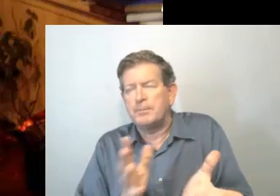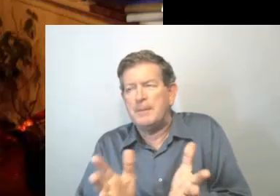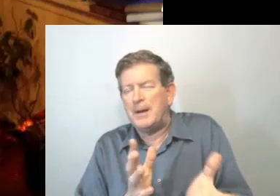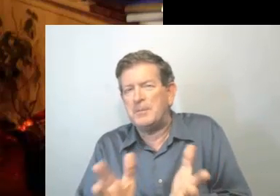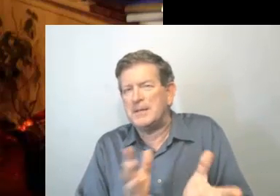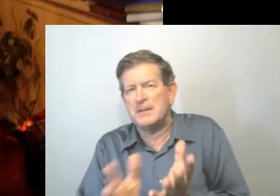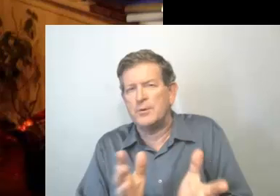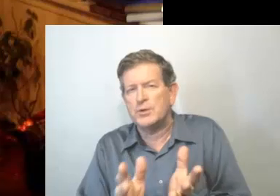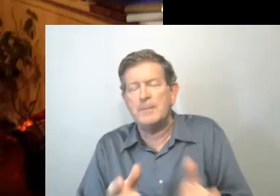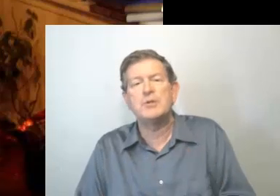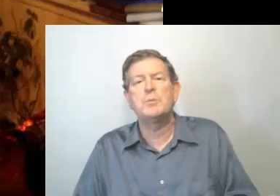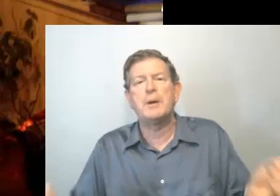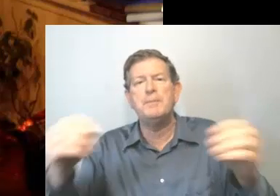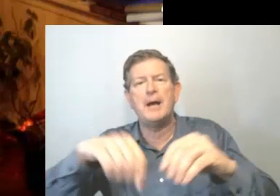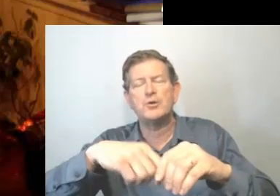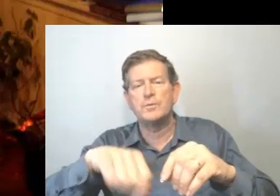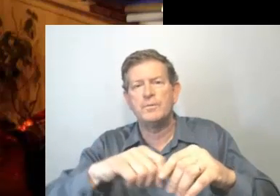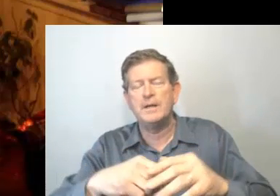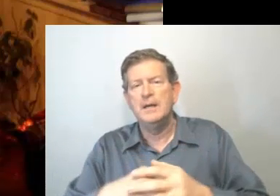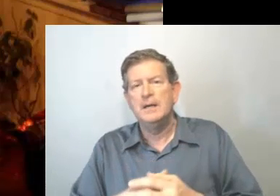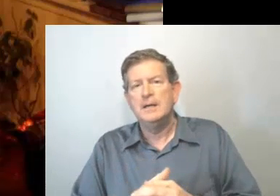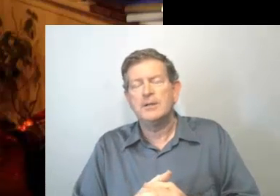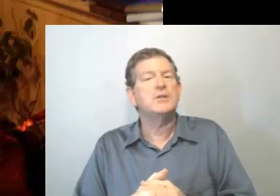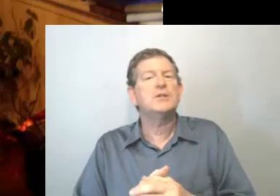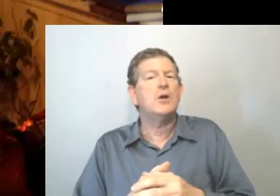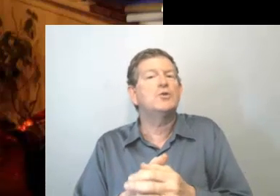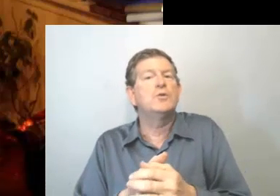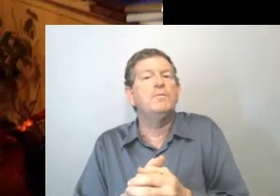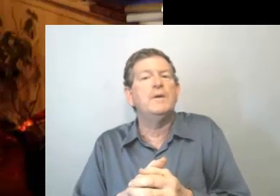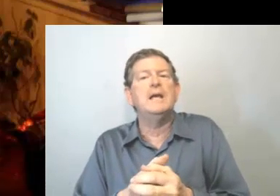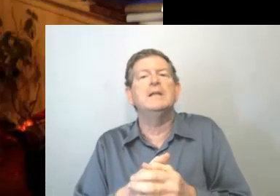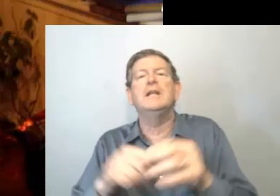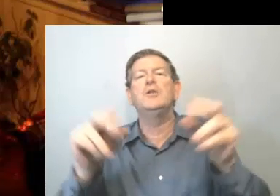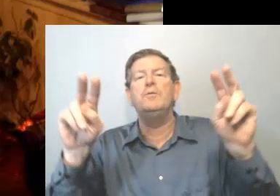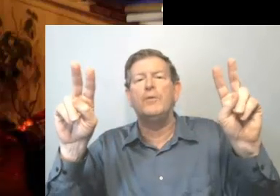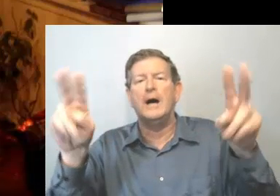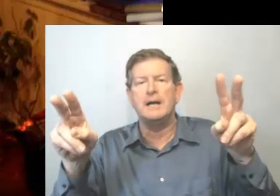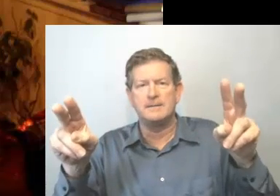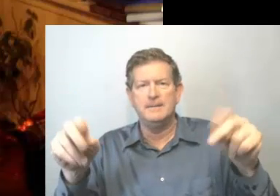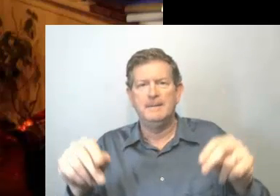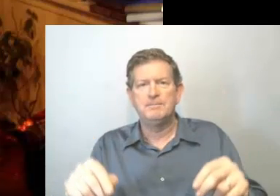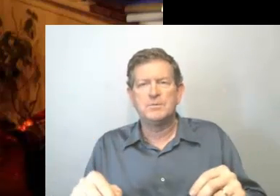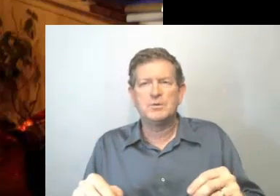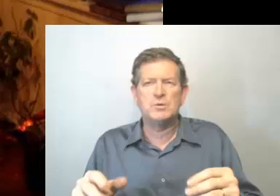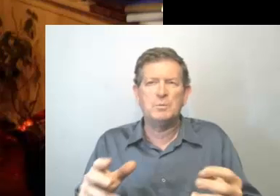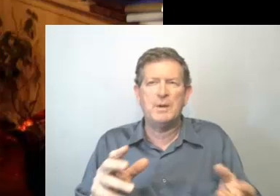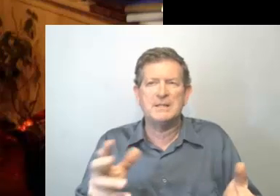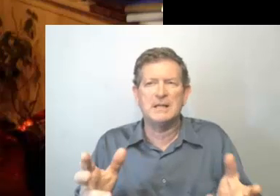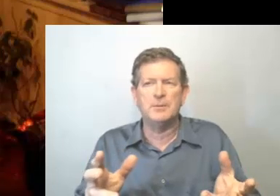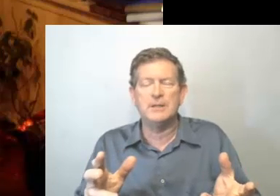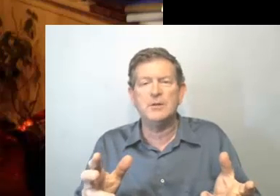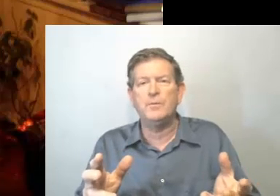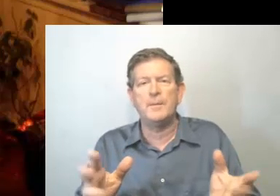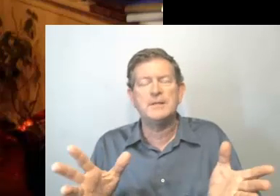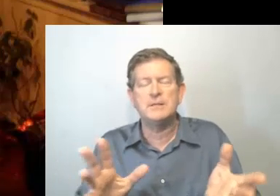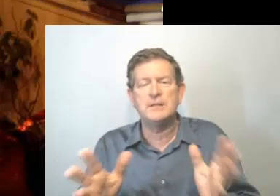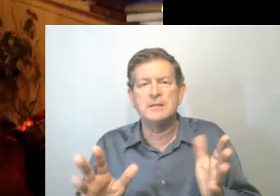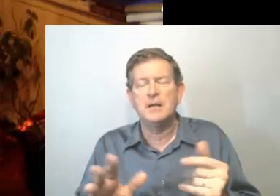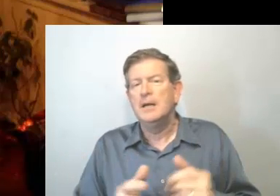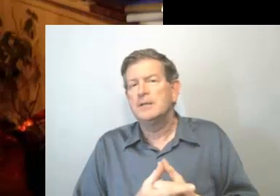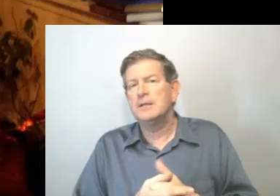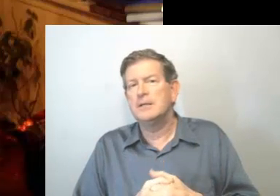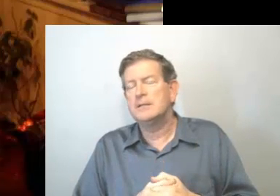Je ne prépare pas à manger, mais je fais, dans un sens, je fais des devoirs. Ce ne sont pas exactement des devoirs,